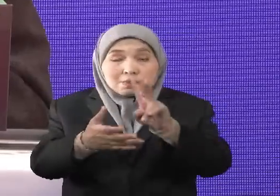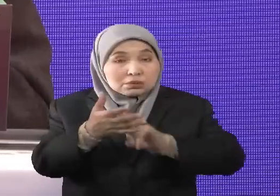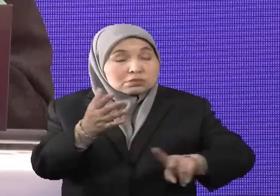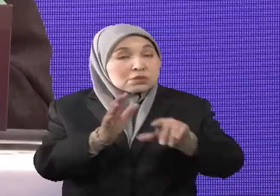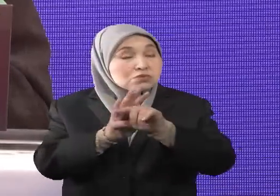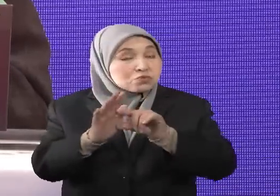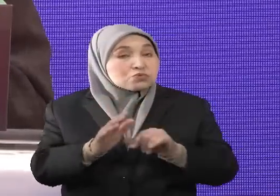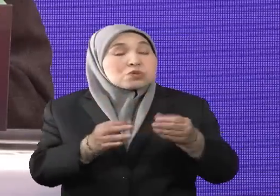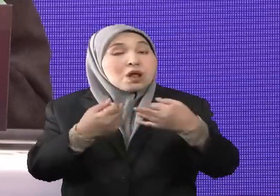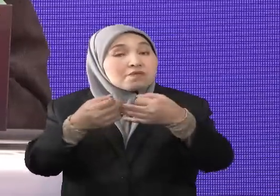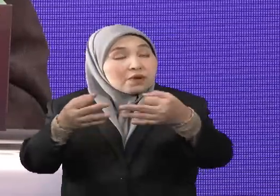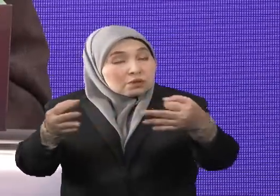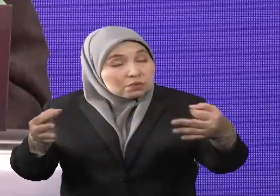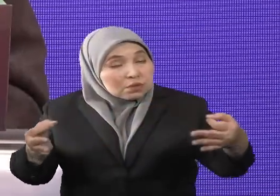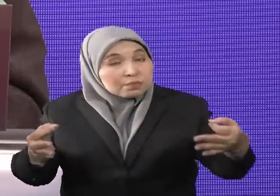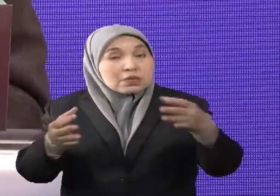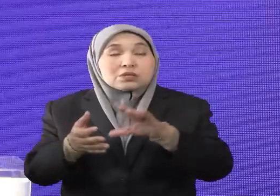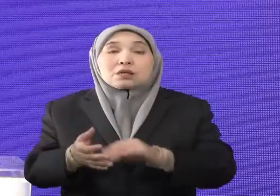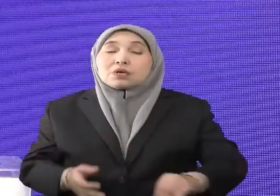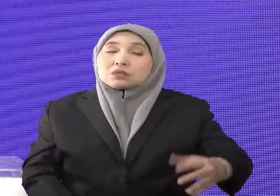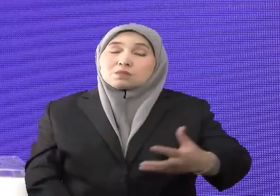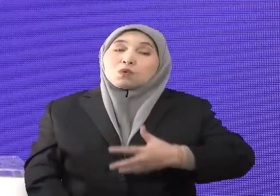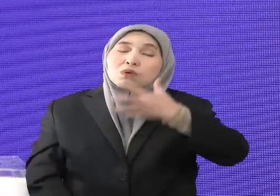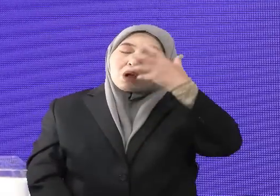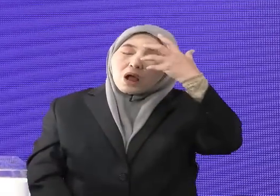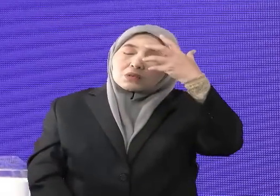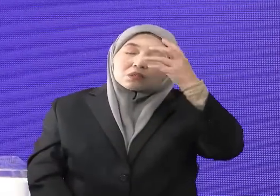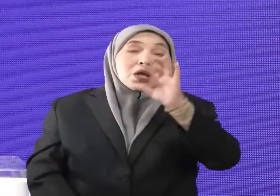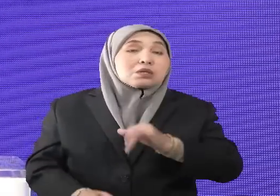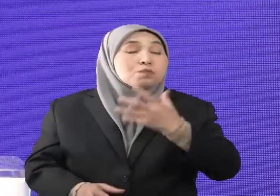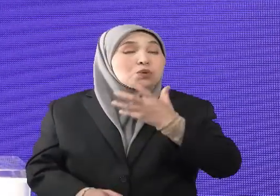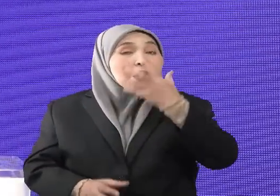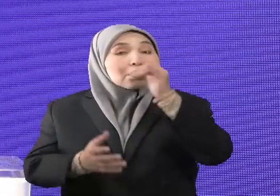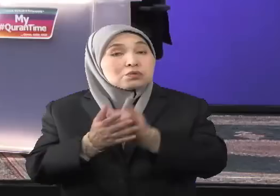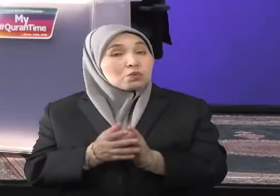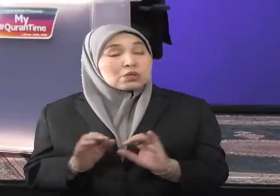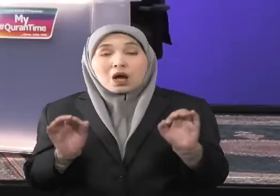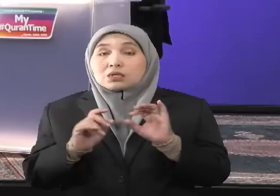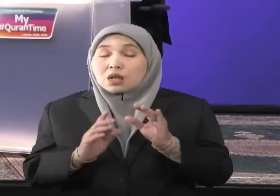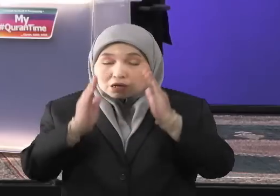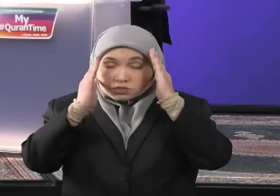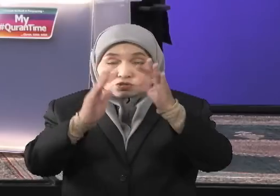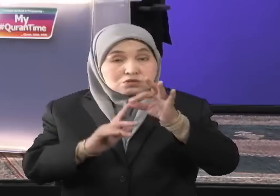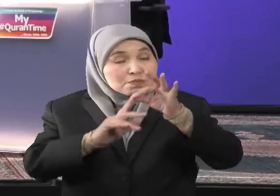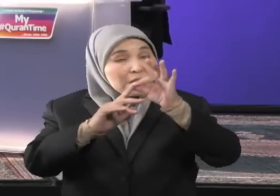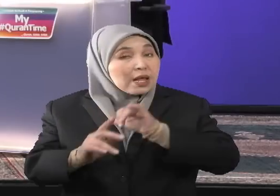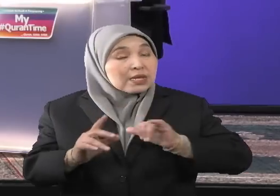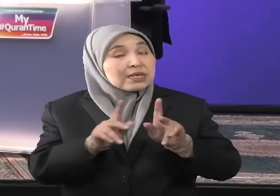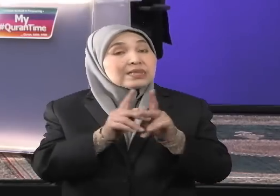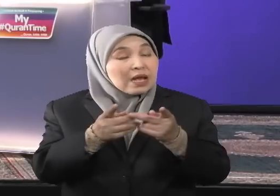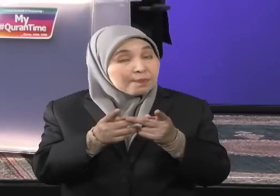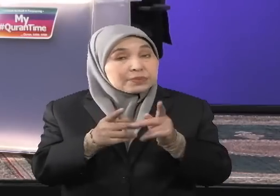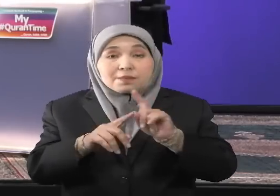al-fatihah Allah katakan dan kalau kata-kata yang dimurkai itu tak ada lah spesifik disebut hari kita Yahudi